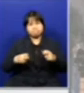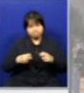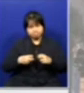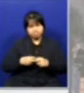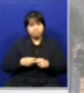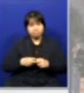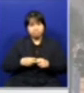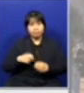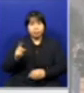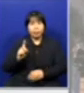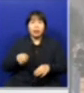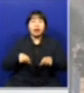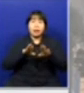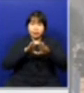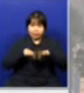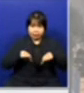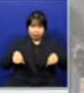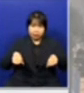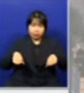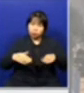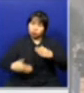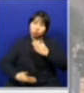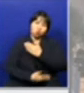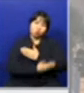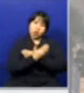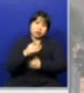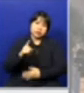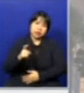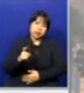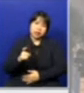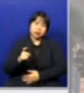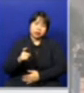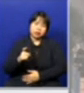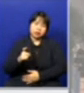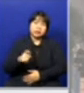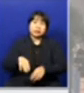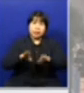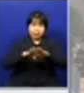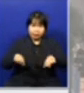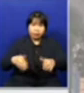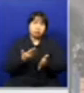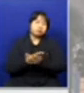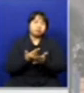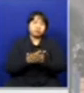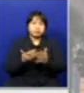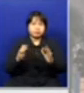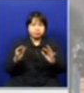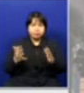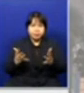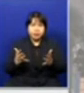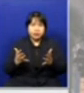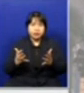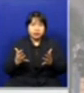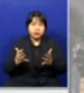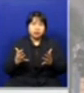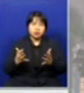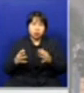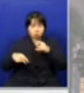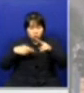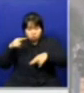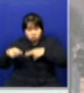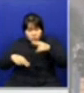ที่ขาดโอกาสเด็กที่ขาดเงินที่จะดูแลพ่อ